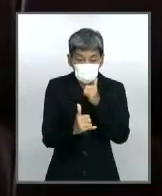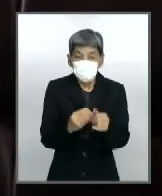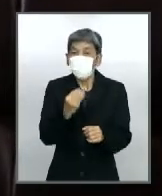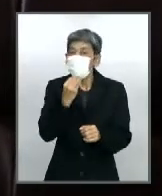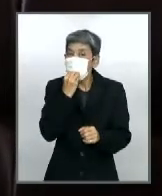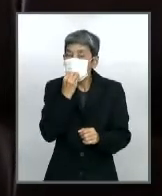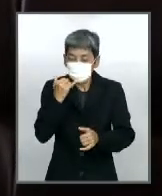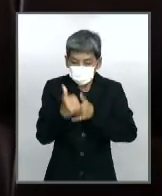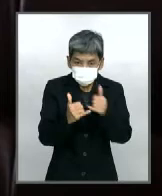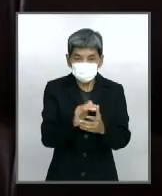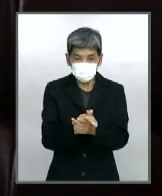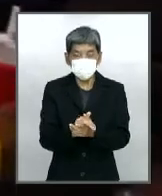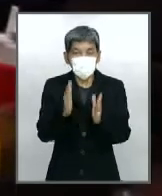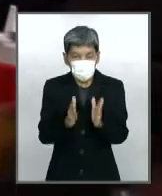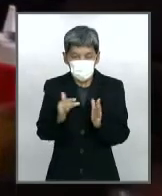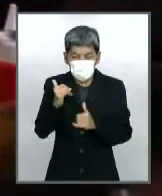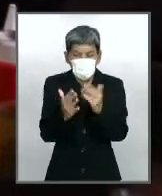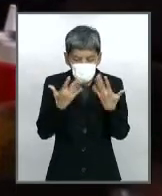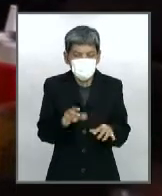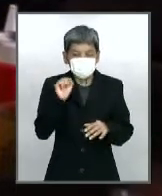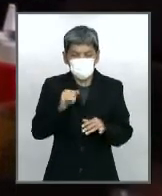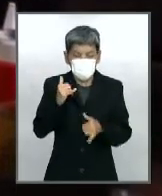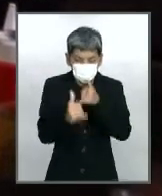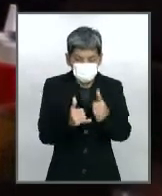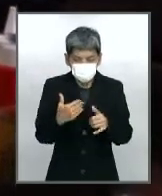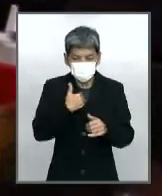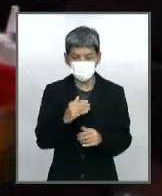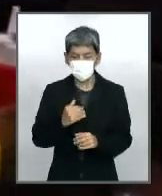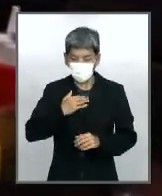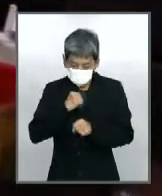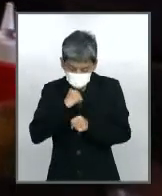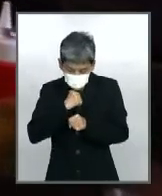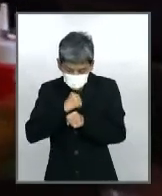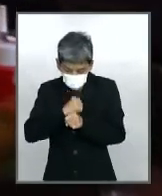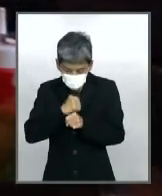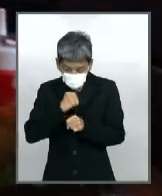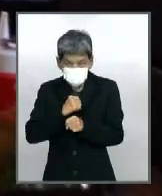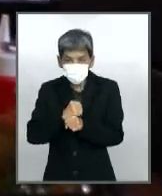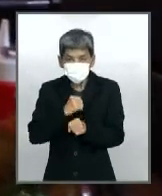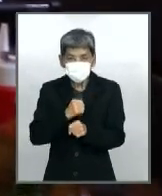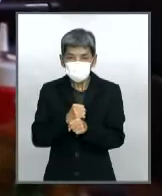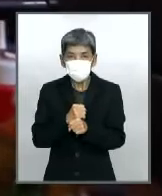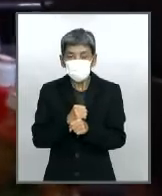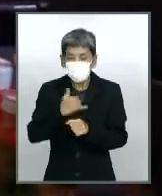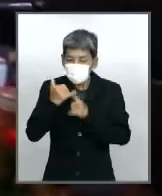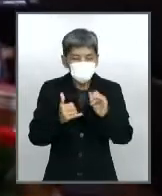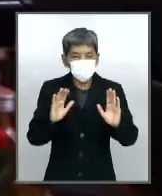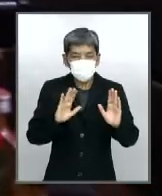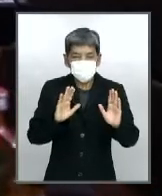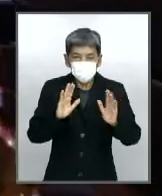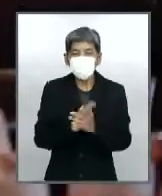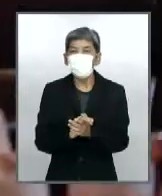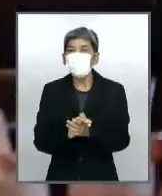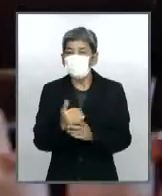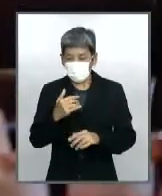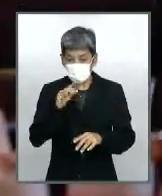คอะมันคือช่วงทานข้าว ช่วงพีคคือคนเยอะคนเยอะ ถูกต้องแล้วคนที่มาทำงานอะเขามักจะไม่มาทำในช่วงพีคแน่น